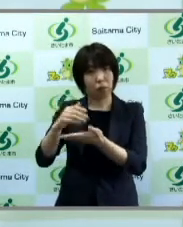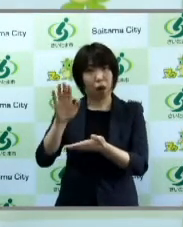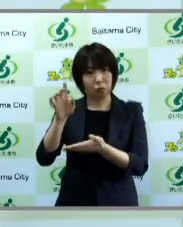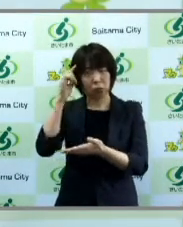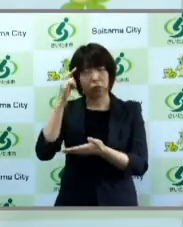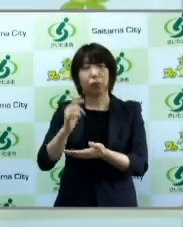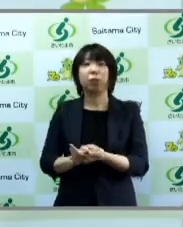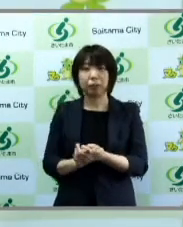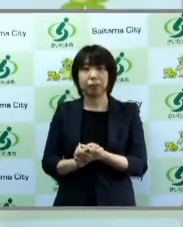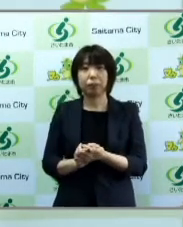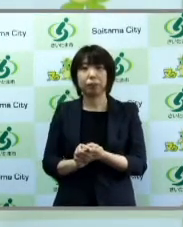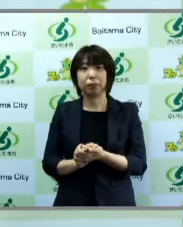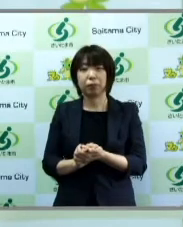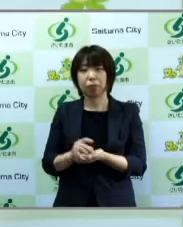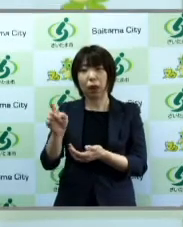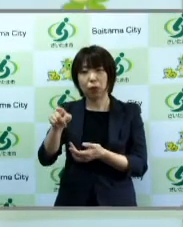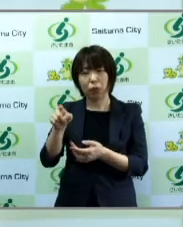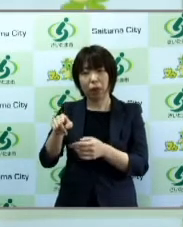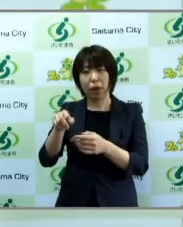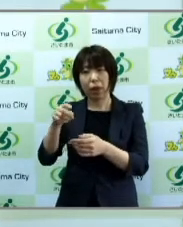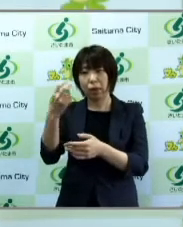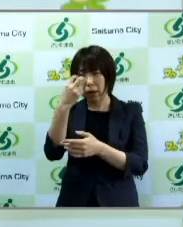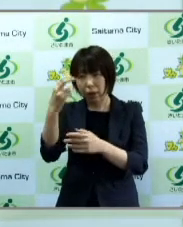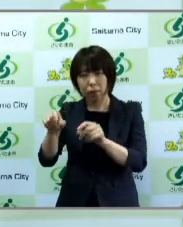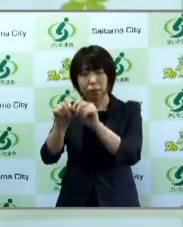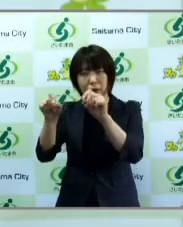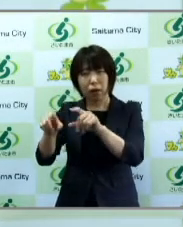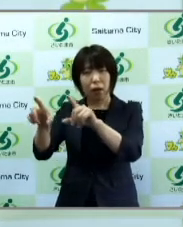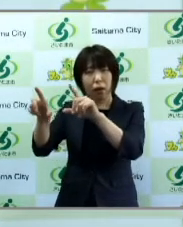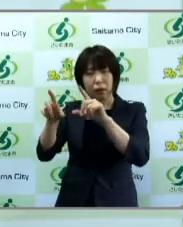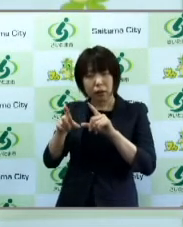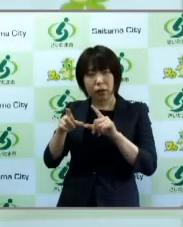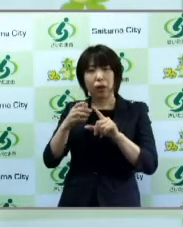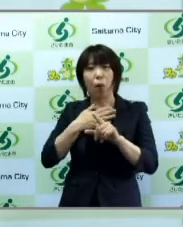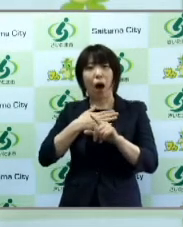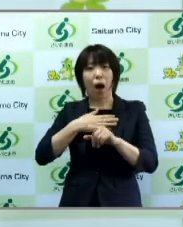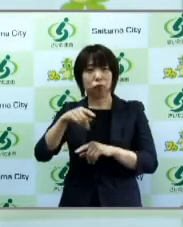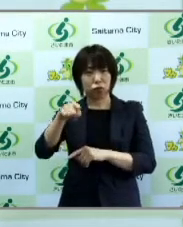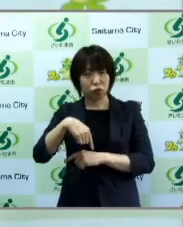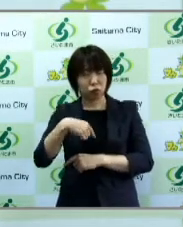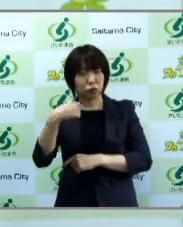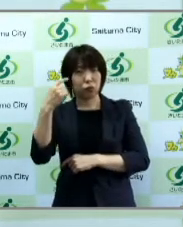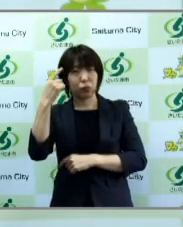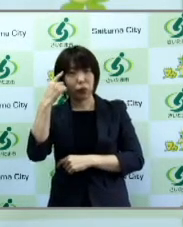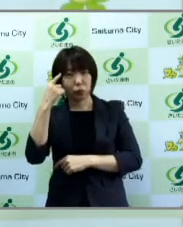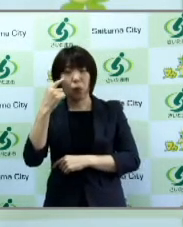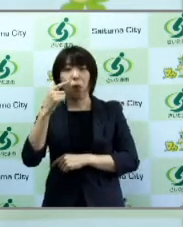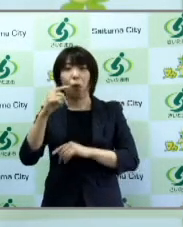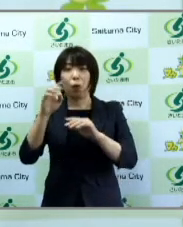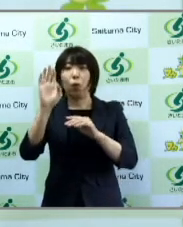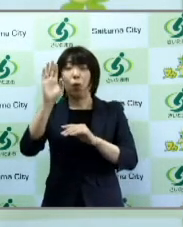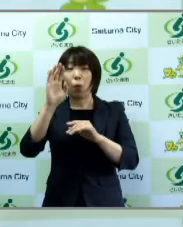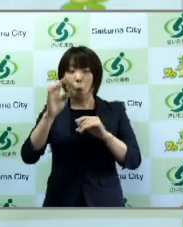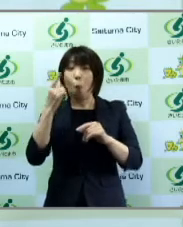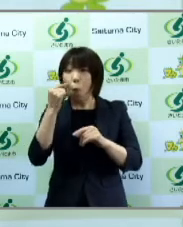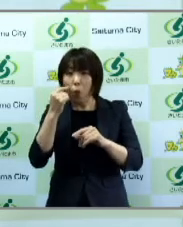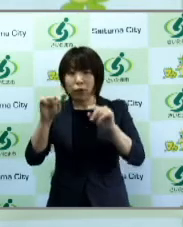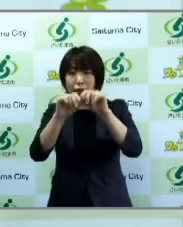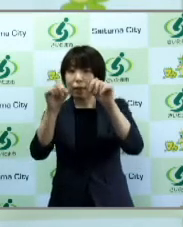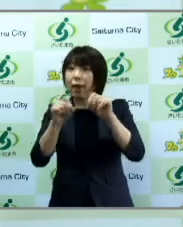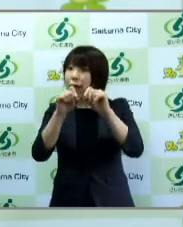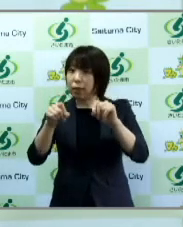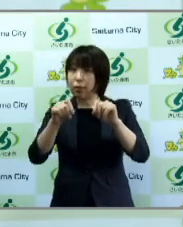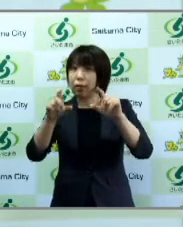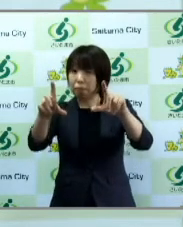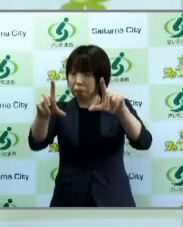から考えることもいろいろあるとは思うんですけれどもその検査後についてどう今時点で考えているかっていうことが一